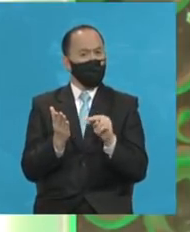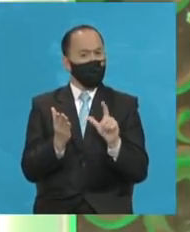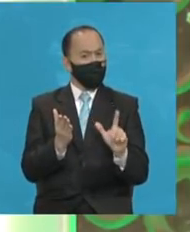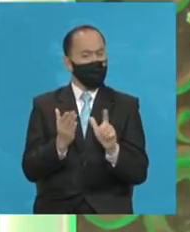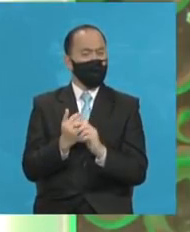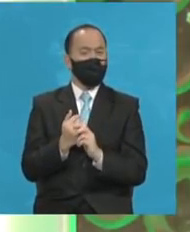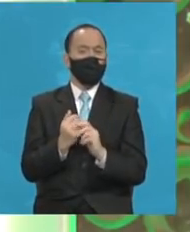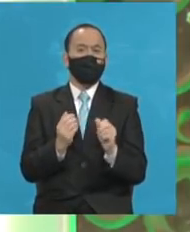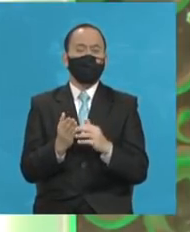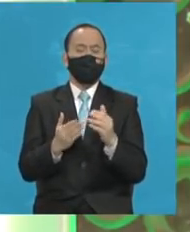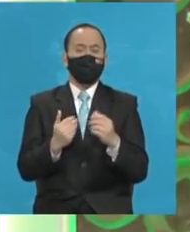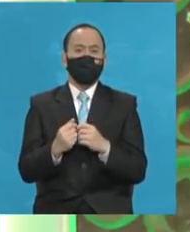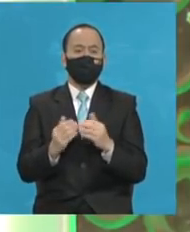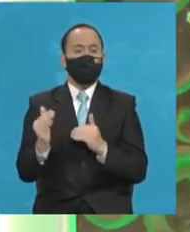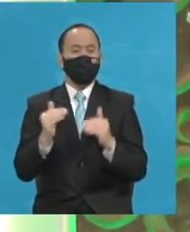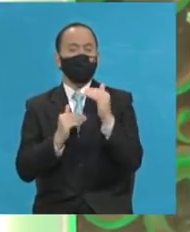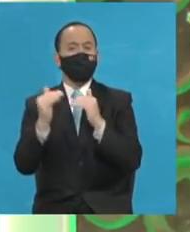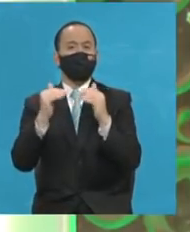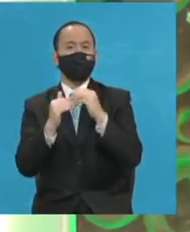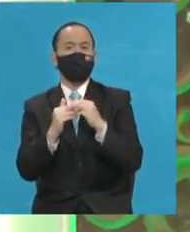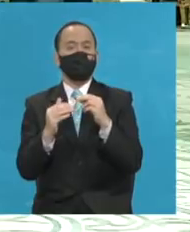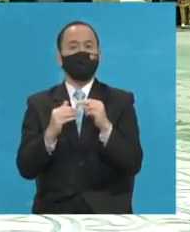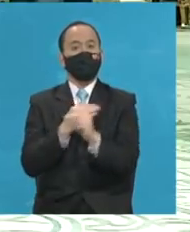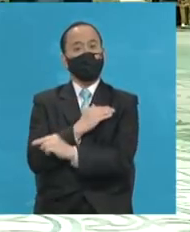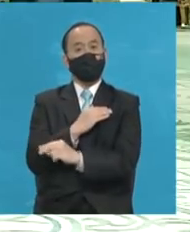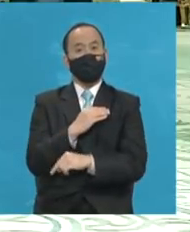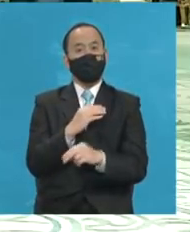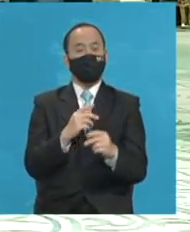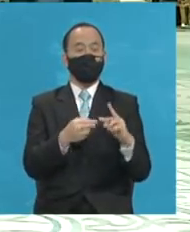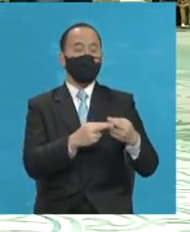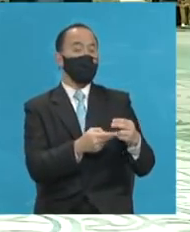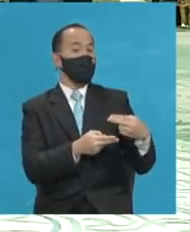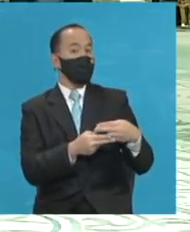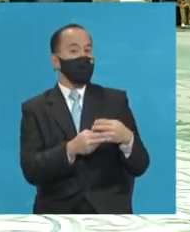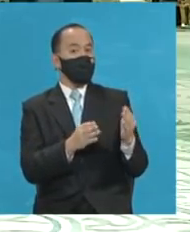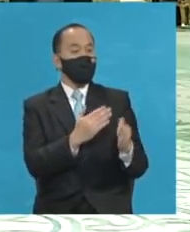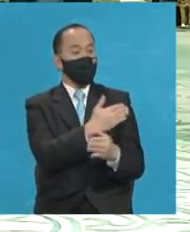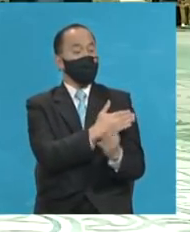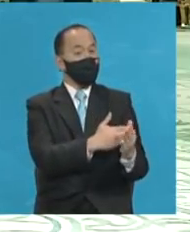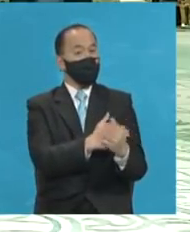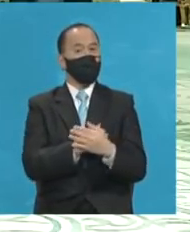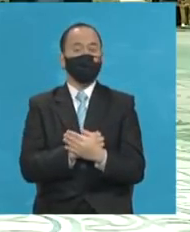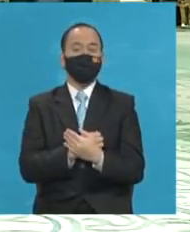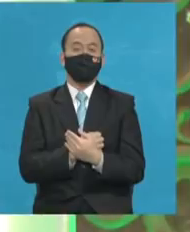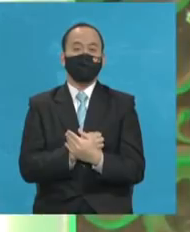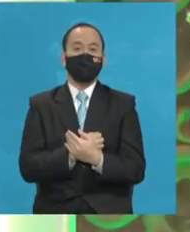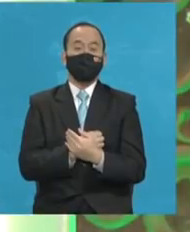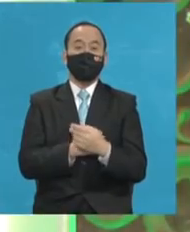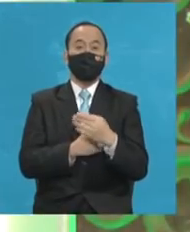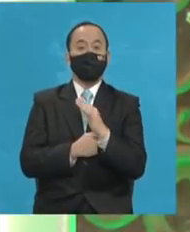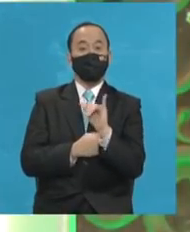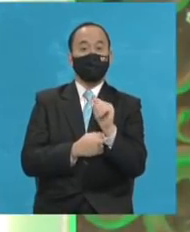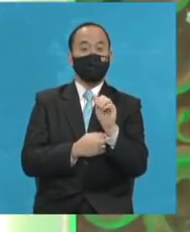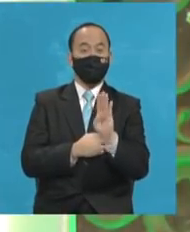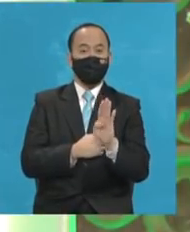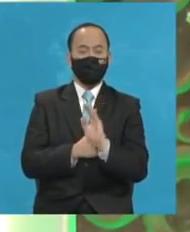dalam suasana muhibah negara berjalan Hai batik juga terharu dengan persediaan